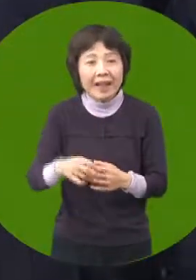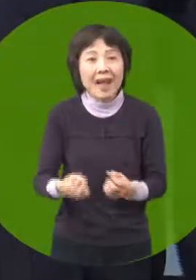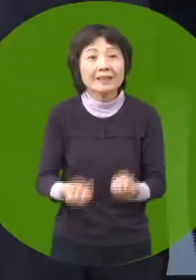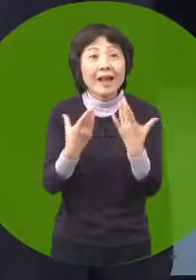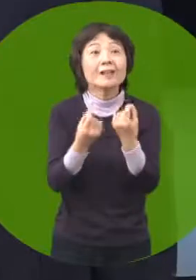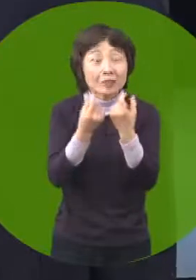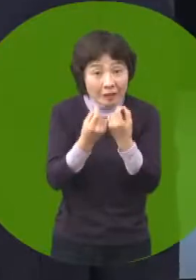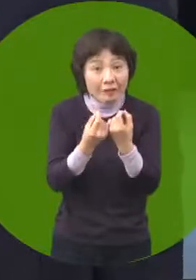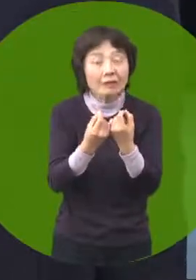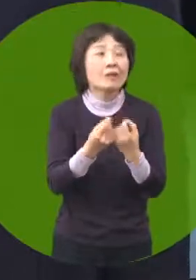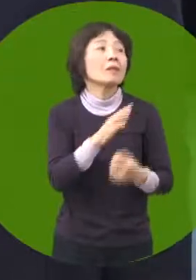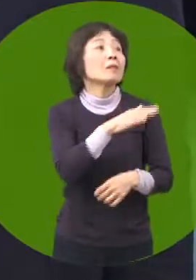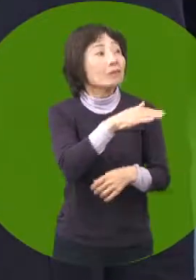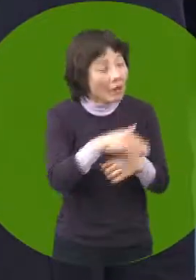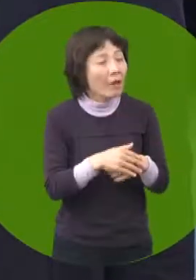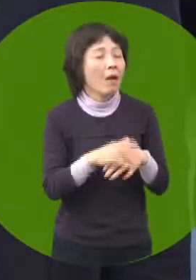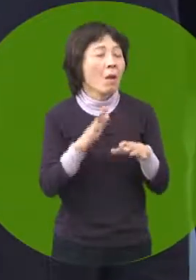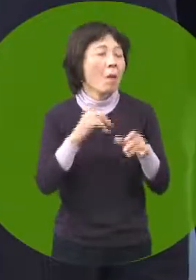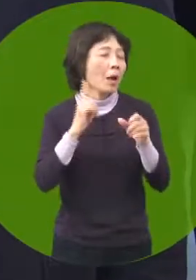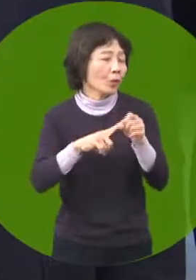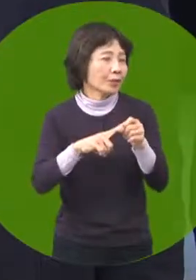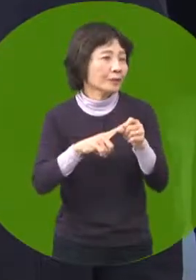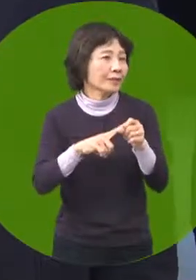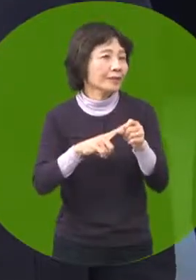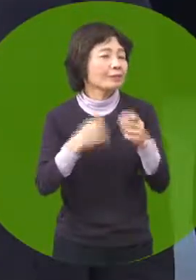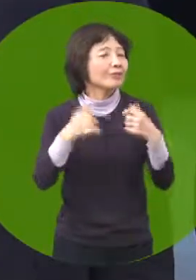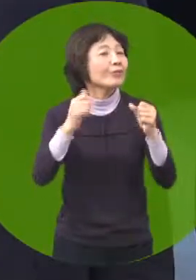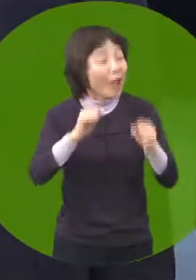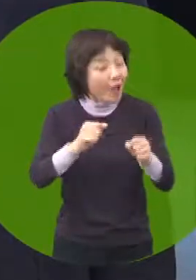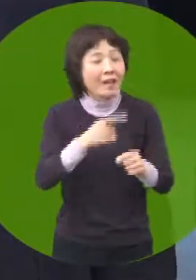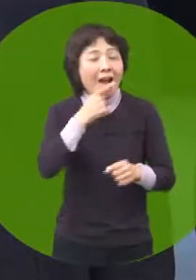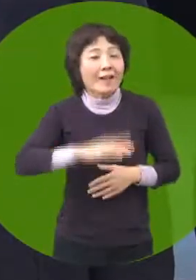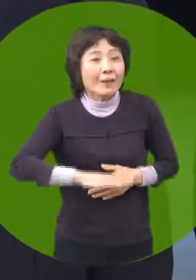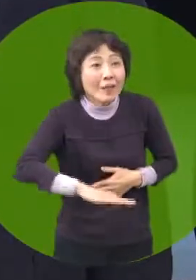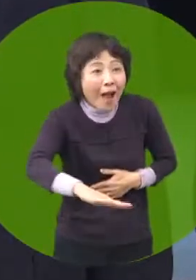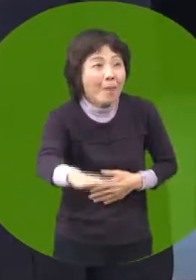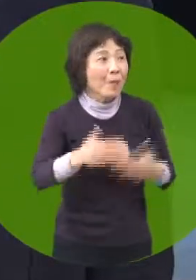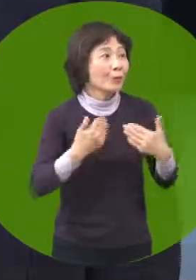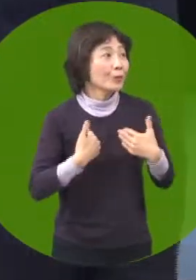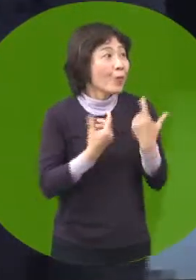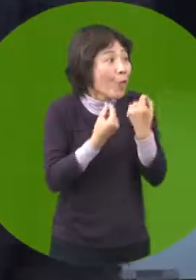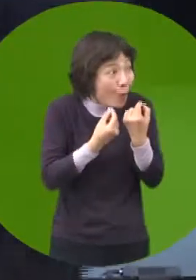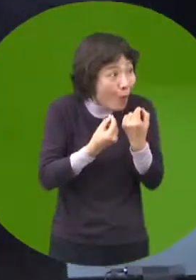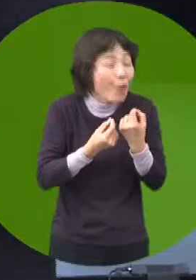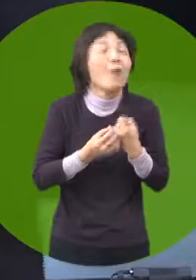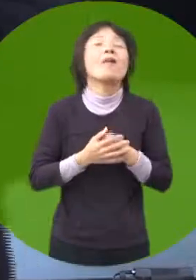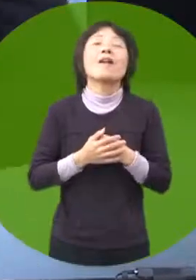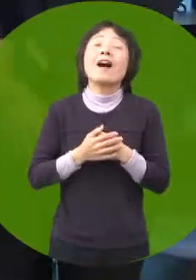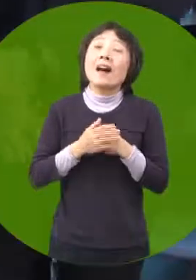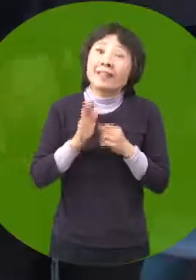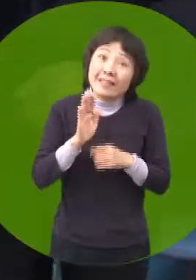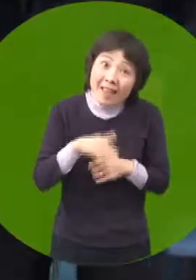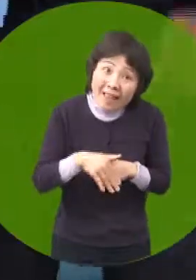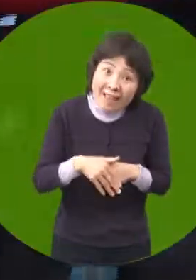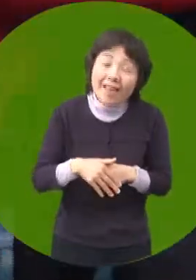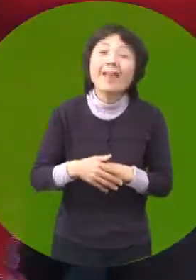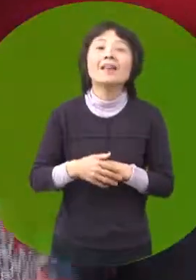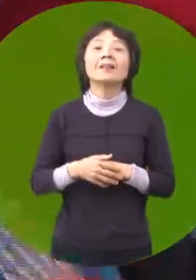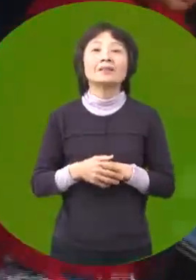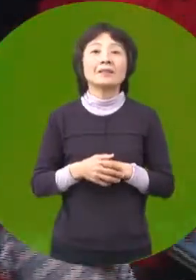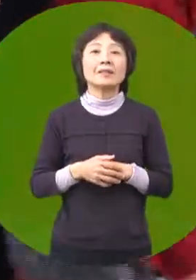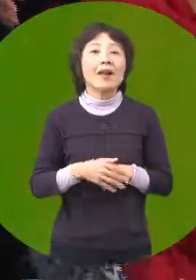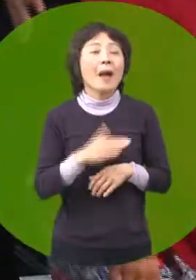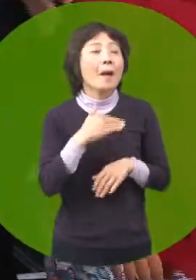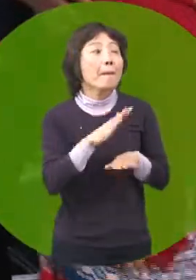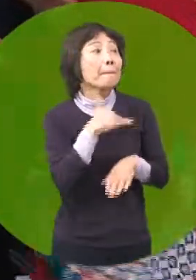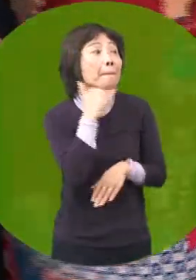そして健吾さん、はい、毎年恒例のレッドカーペットもやっぱり外せないですよね。 ねえ、笠原さんねえ。